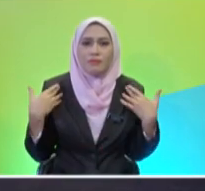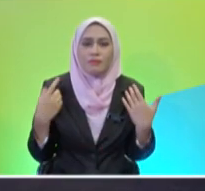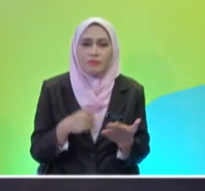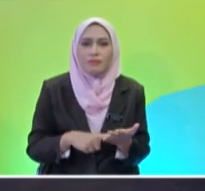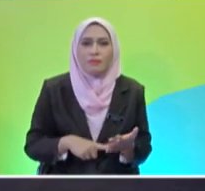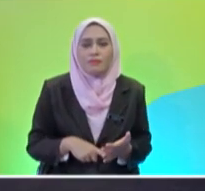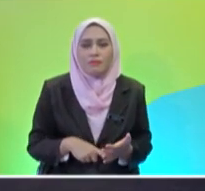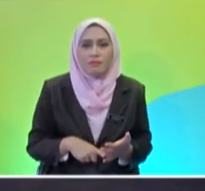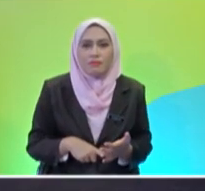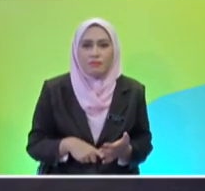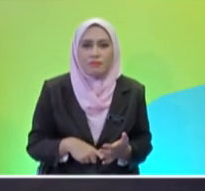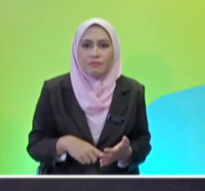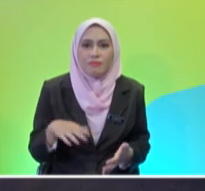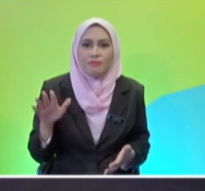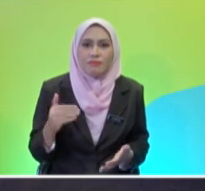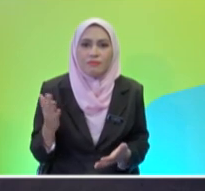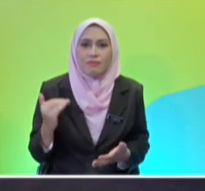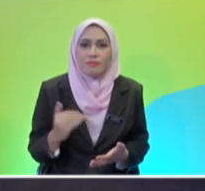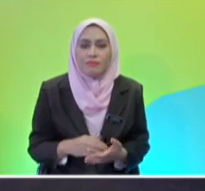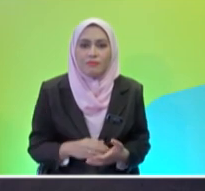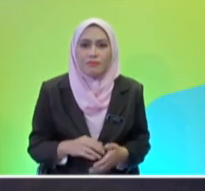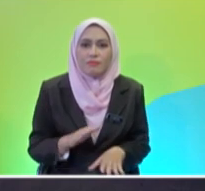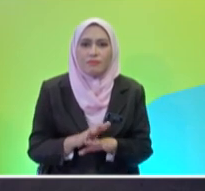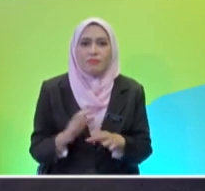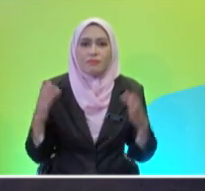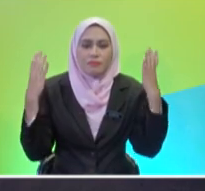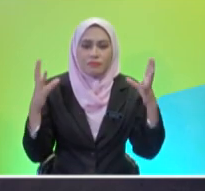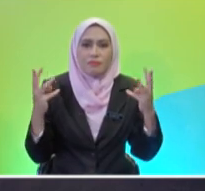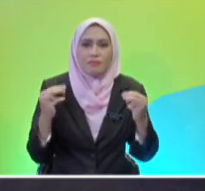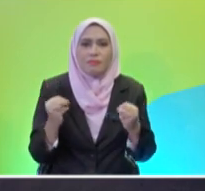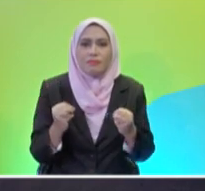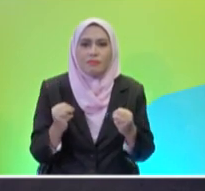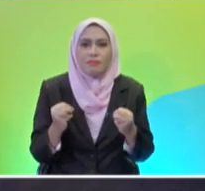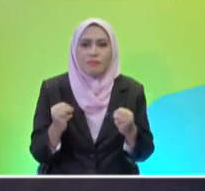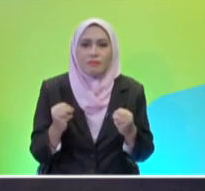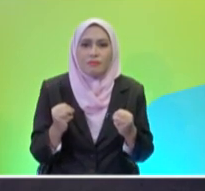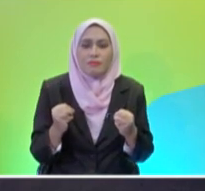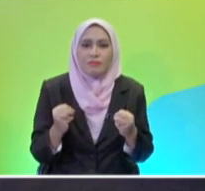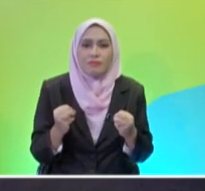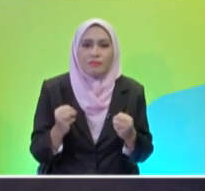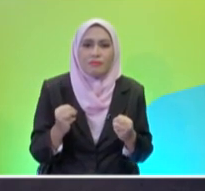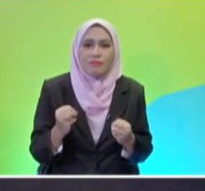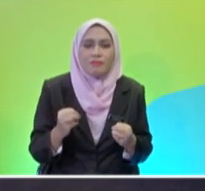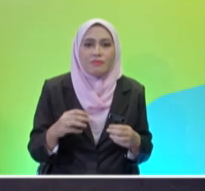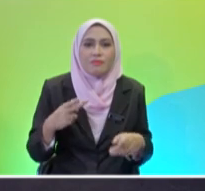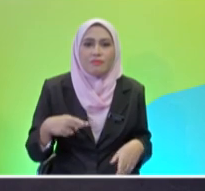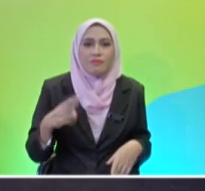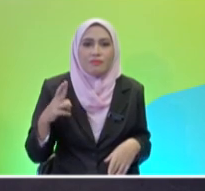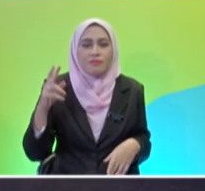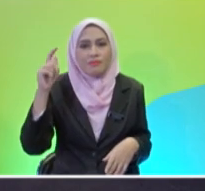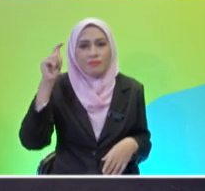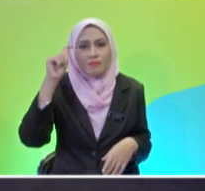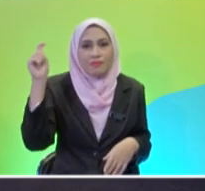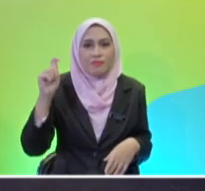kita buka boleh cikgu? Okey, cikgu tak nak buka lagi. Cikgu nak minta Ria teka apakah yang terdapat di